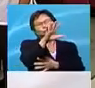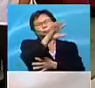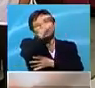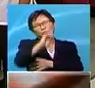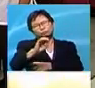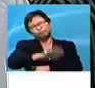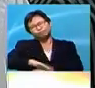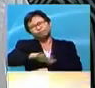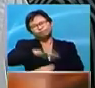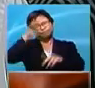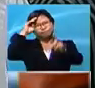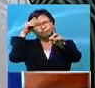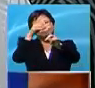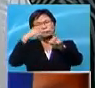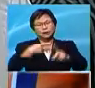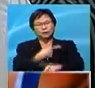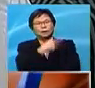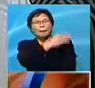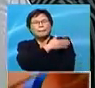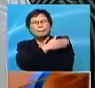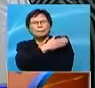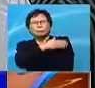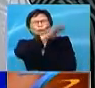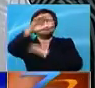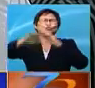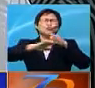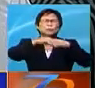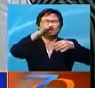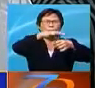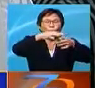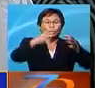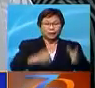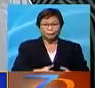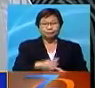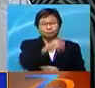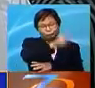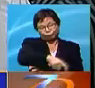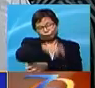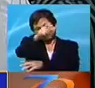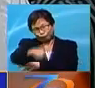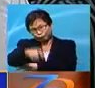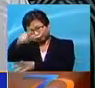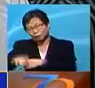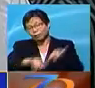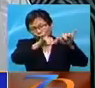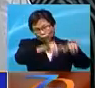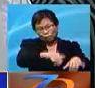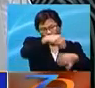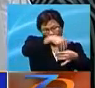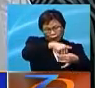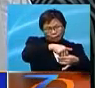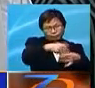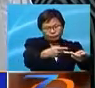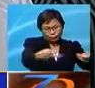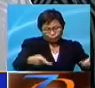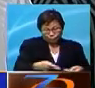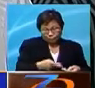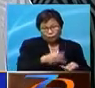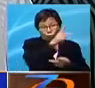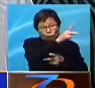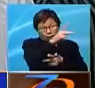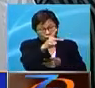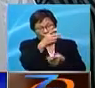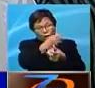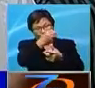mengundi kita menyeru kepada semua pengundi-pengundi sama ada yang berada di dalam kawasan ni di Kuala